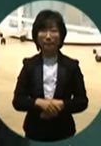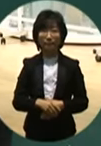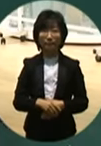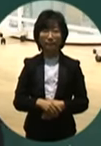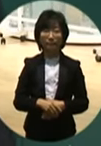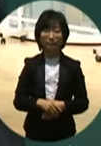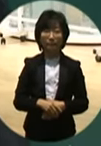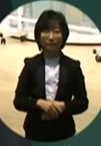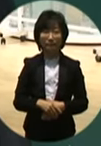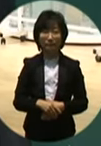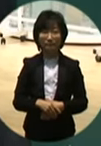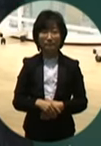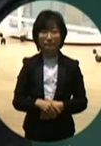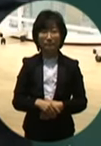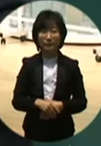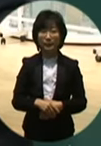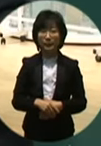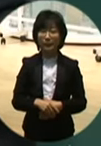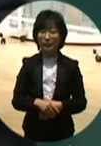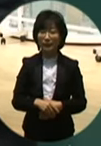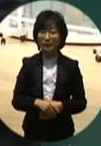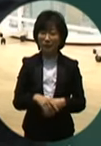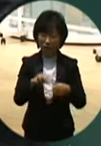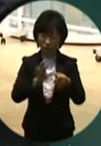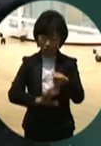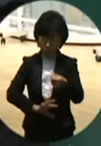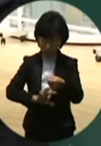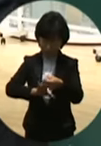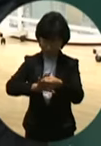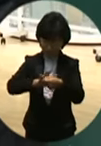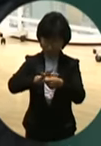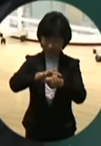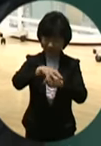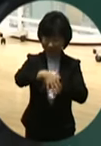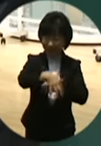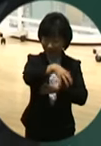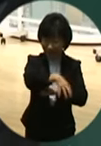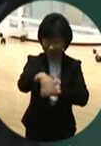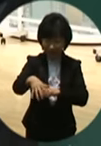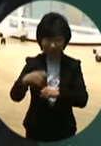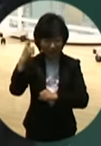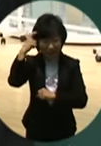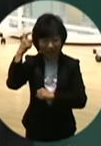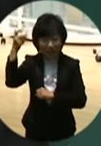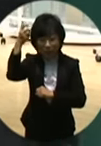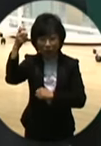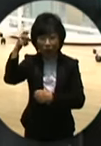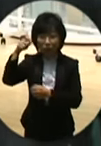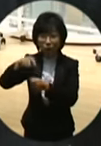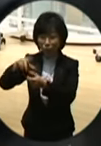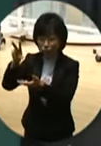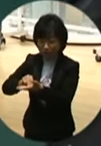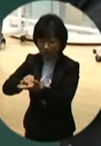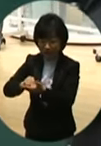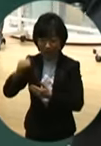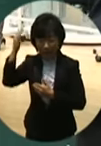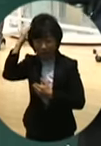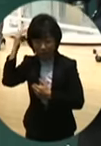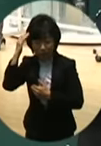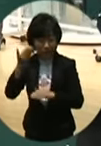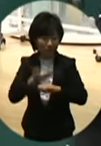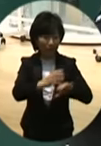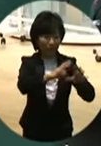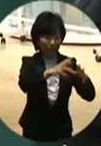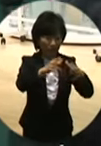더 중요한 부분이 전 세계 영적 문제랑 똑같이 일어나고 있어요. What was even more important? It's happening exactly